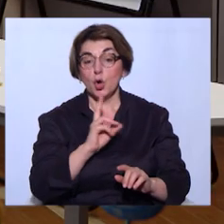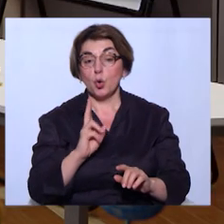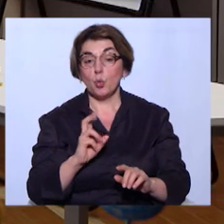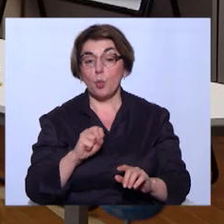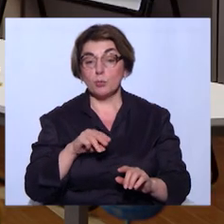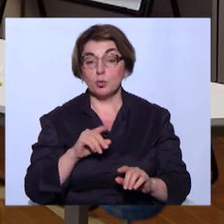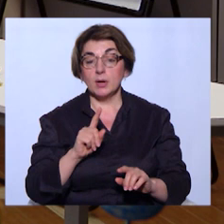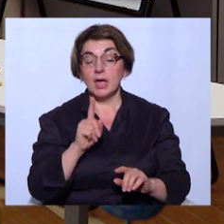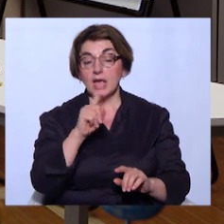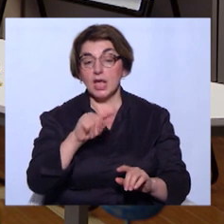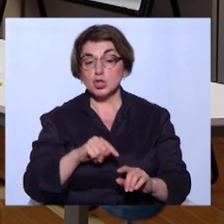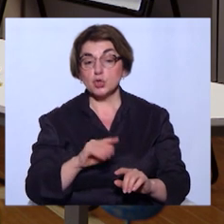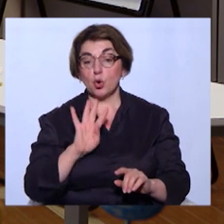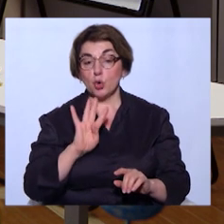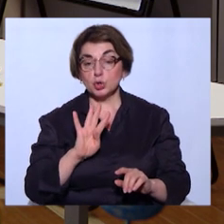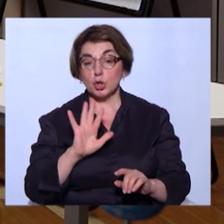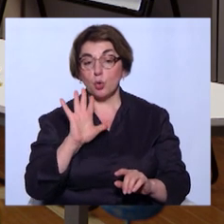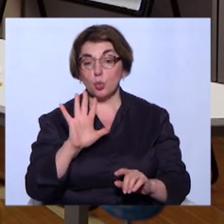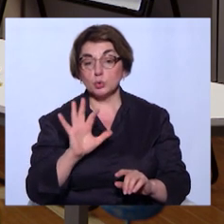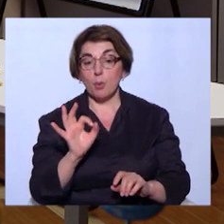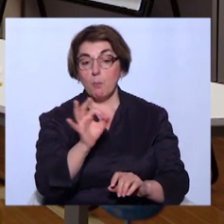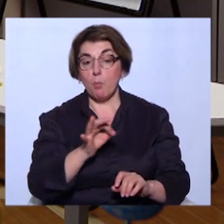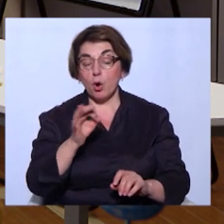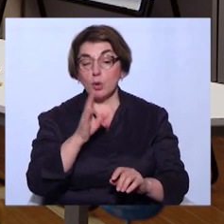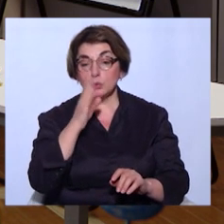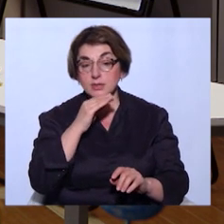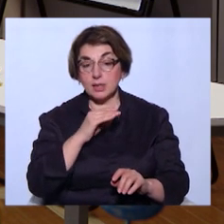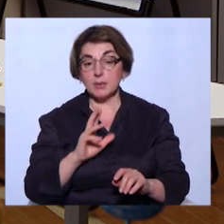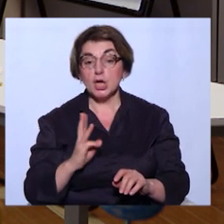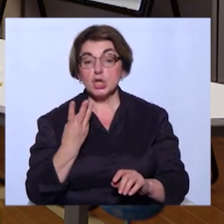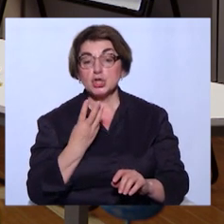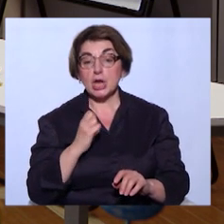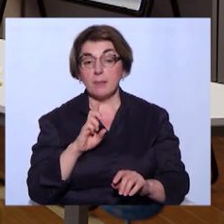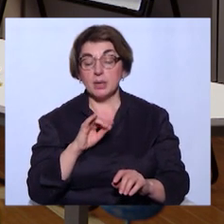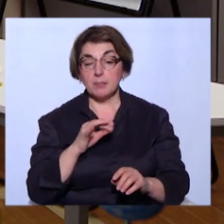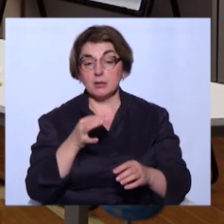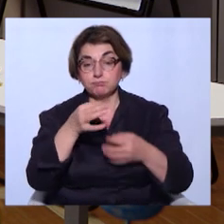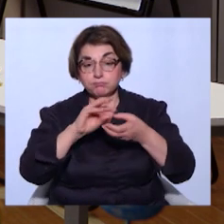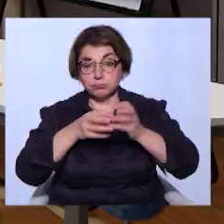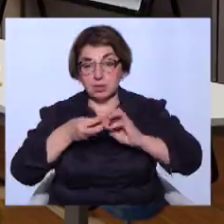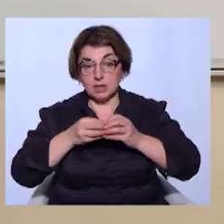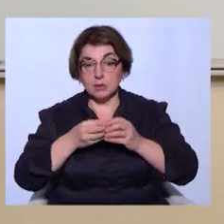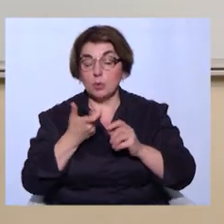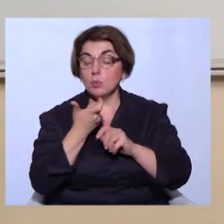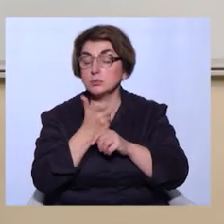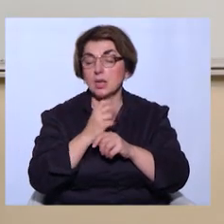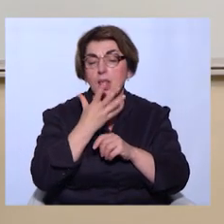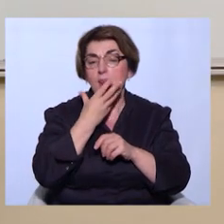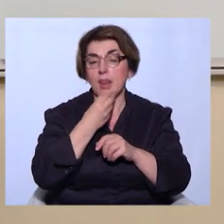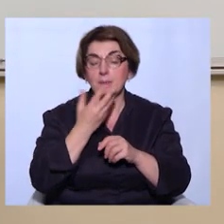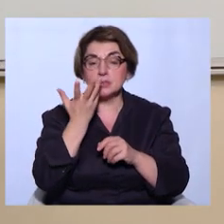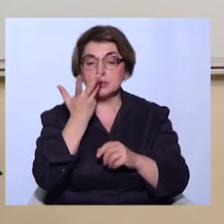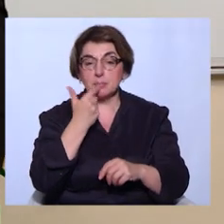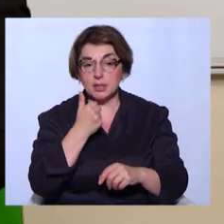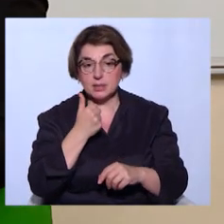SO4 5 მოლეკულა წყალთან, შაბიამანი დაკრისტალებული, ულამაზესი